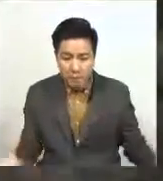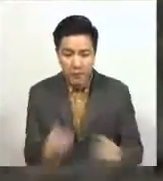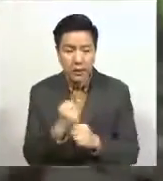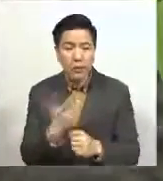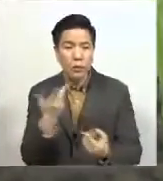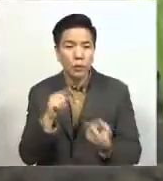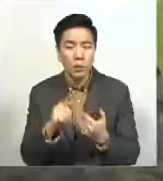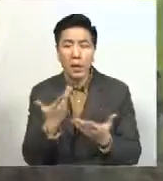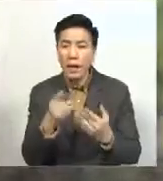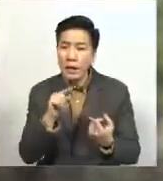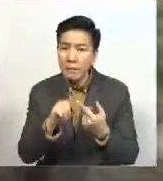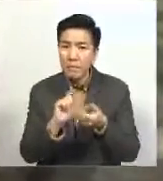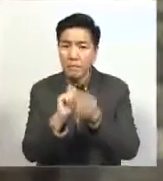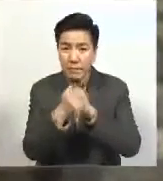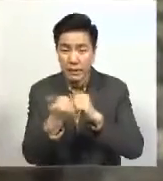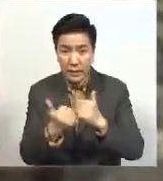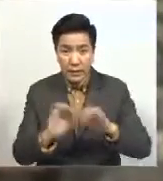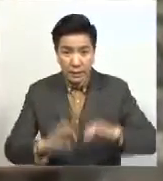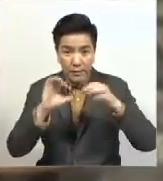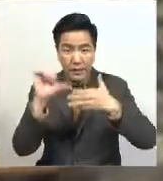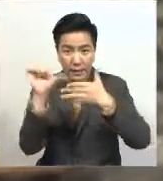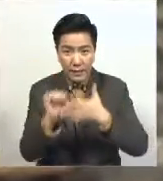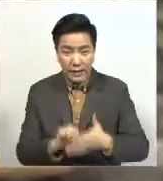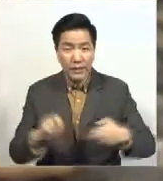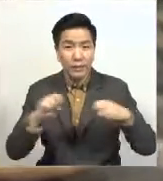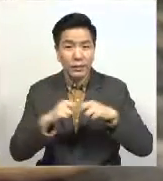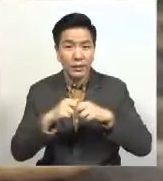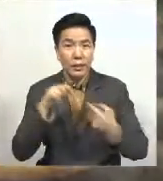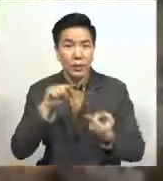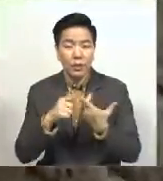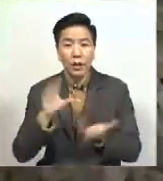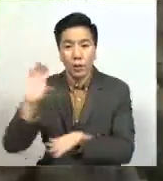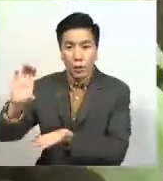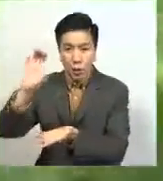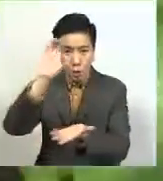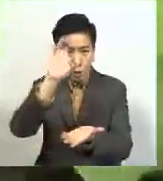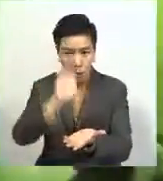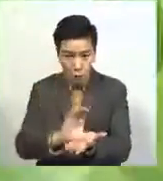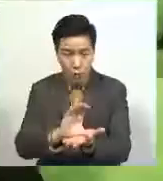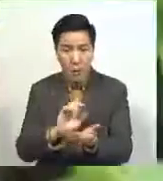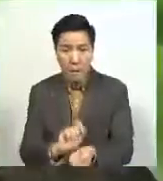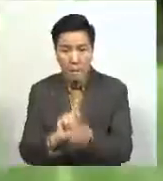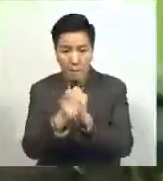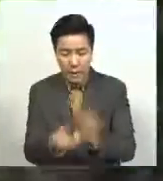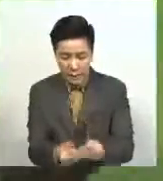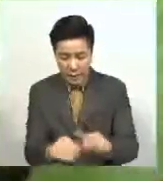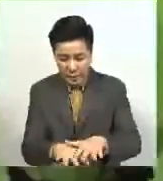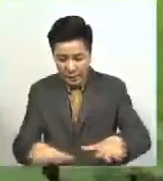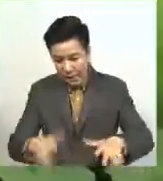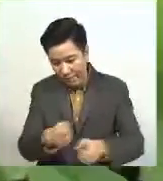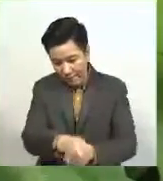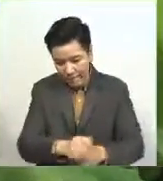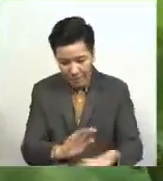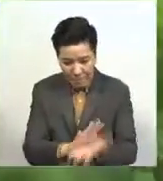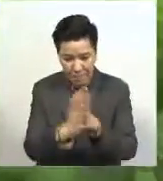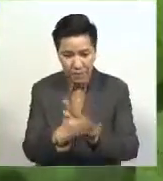ครั้งยิ่งใหญ่โดยเสนอให้รัฐบาลแก้ไขปัญหาดังกล่าวด้วยการตั้งกองทุนขึ้นมาปรับเปลี่ยนหน้าดินแล้วก็เข้าไปสนับ